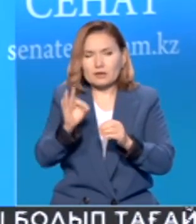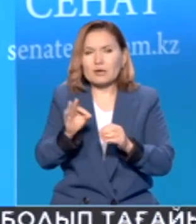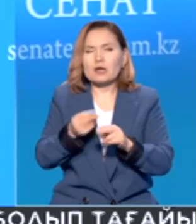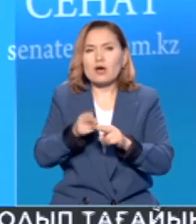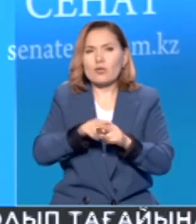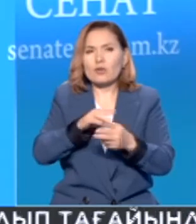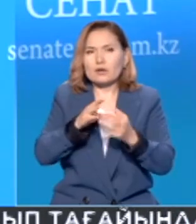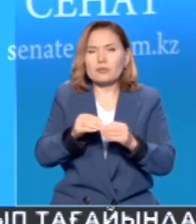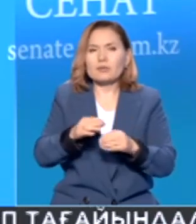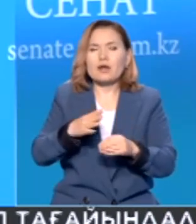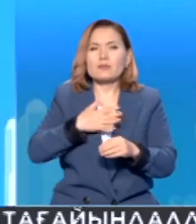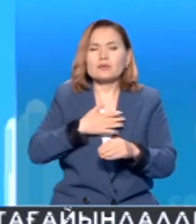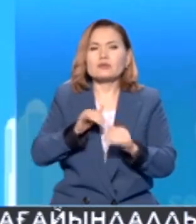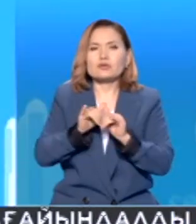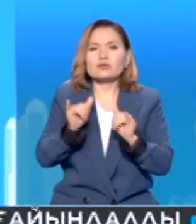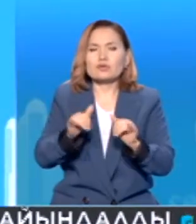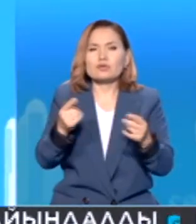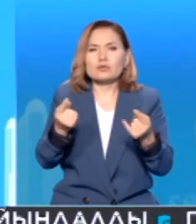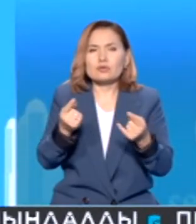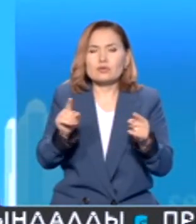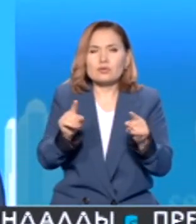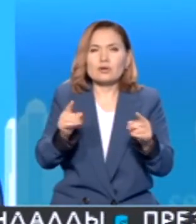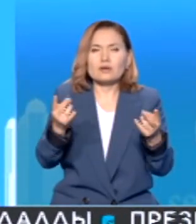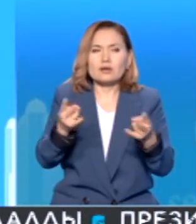Сол уақытта біз нені дамыту керек?